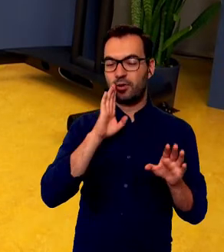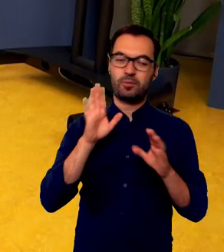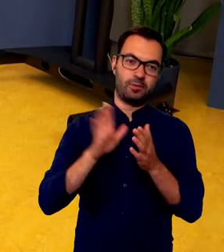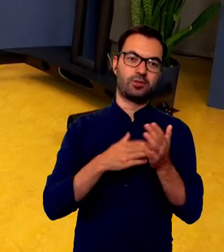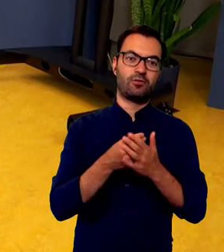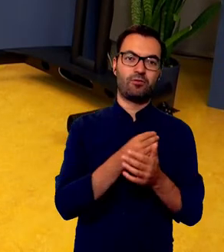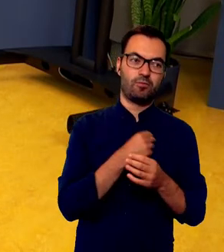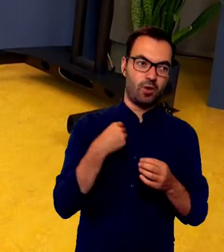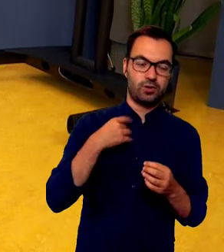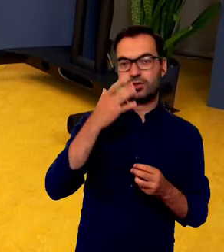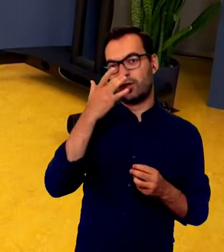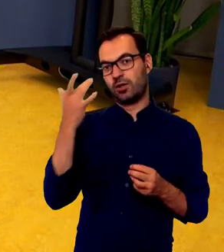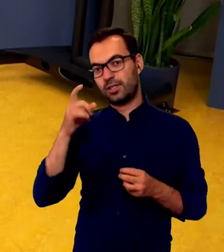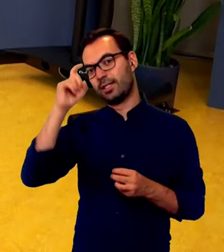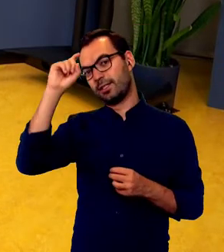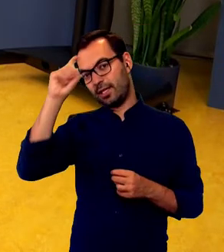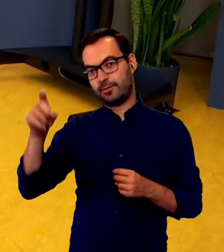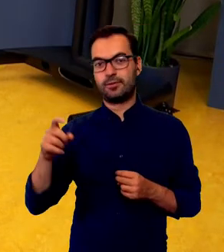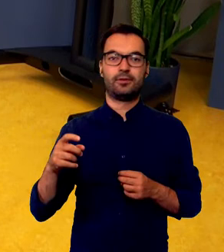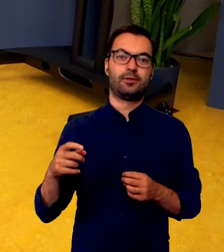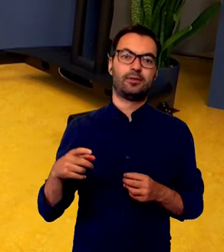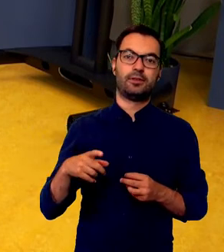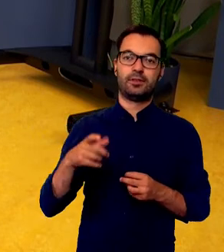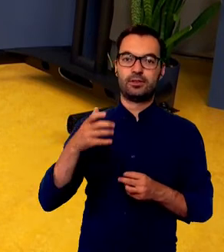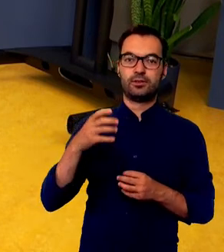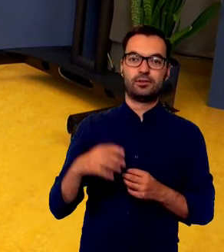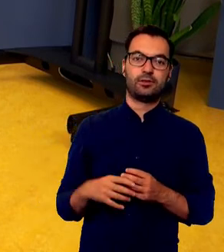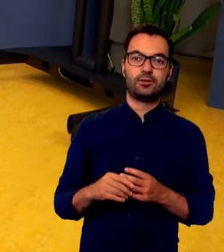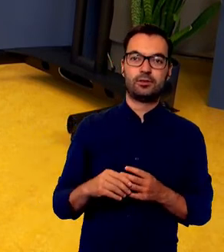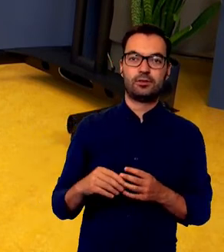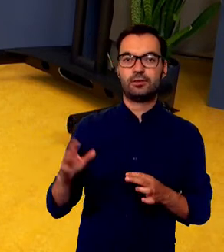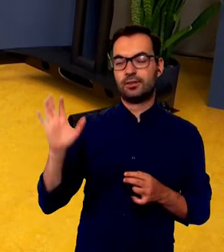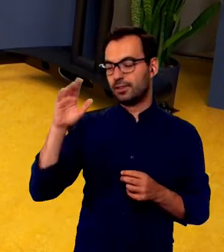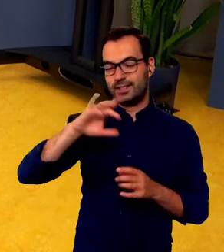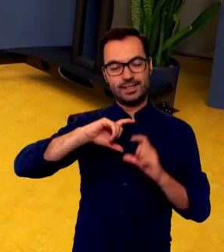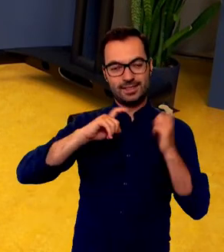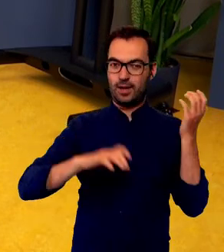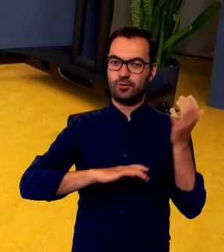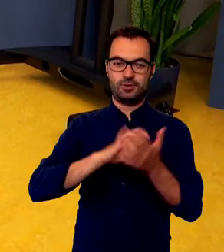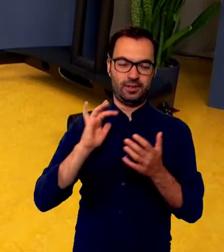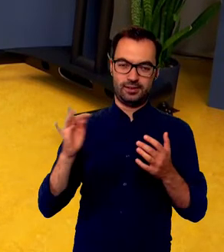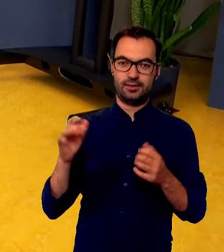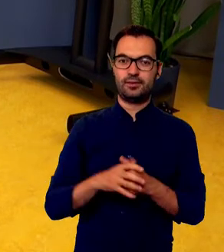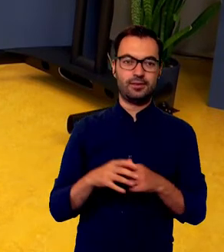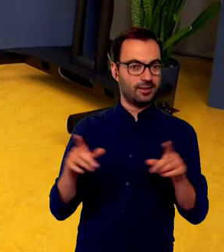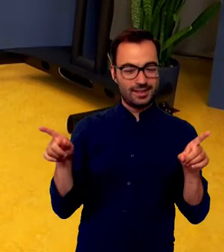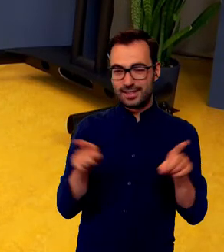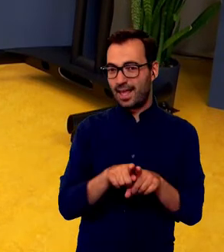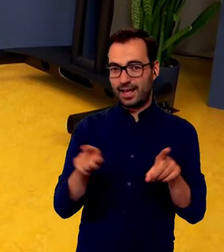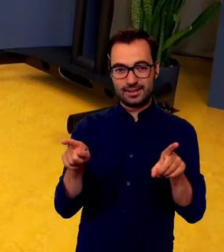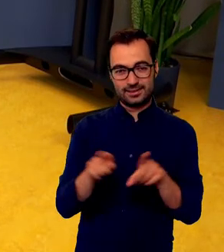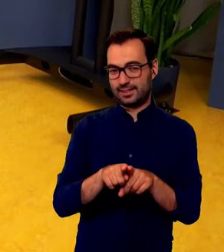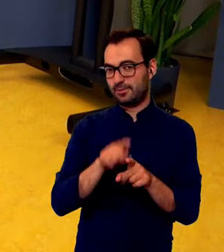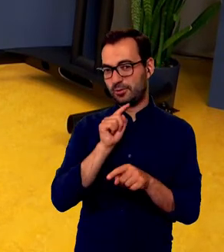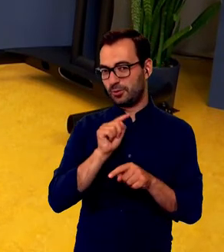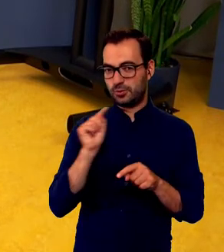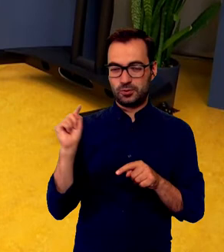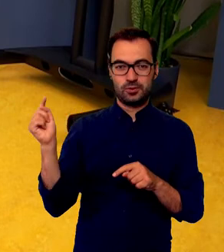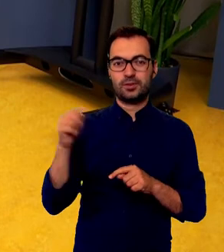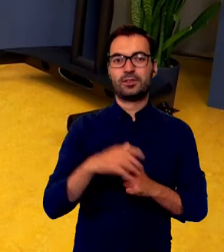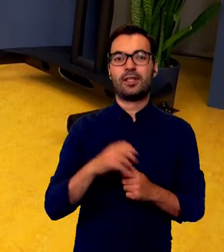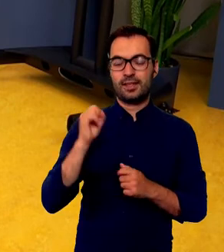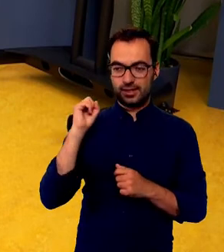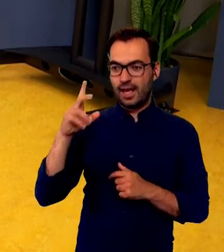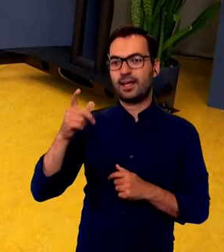porywane w Polsce, w Rosji, w Niemczech, na Czechach, na Antarktydzie, gdziekolwiek indziej. W takim samym procencie. Czy